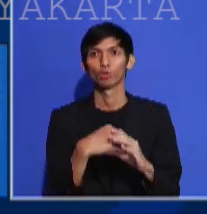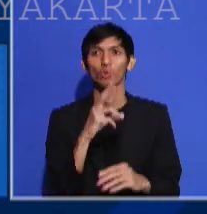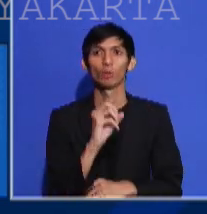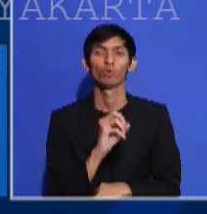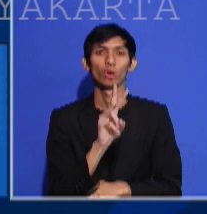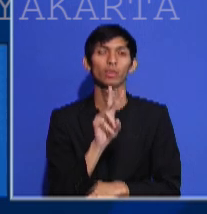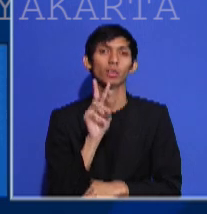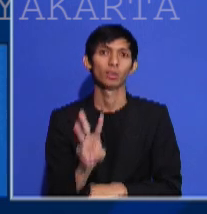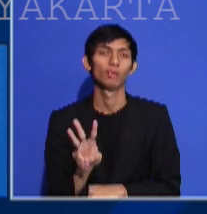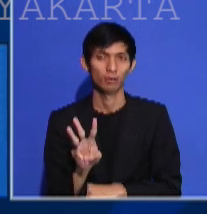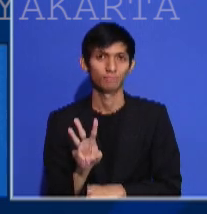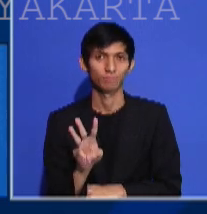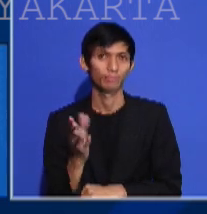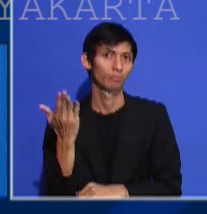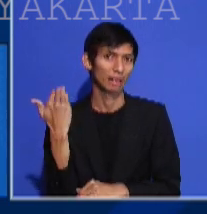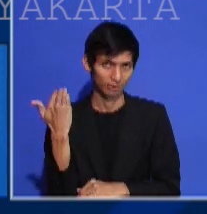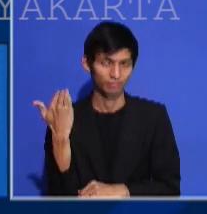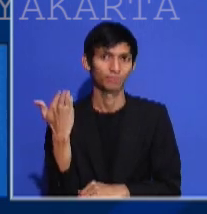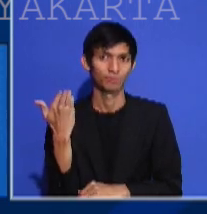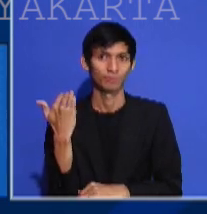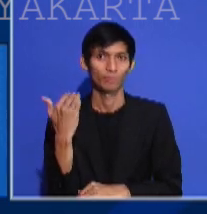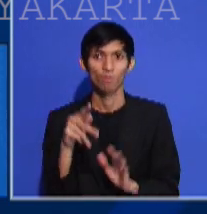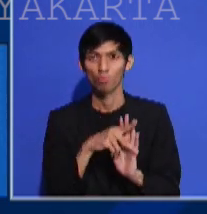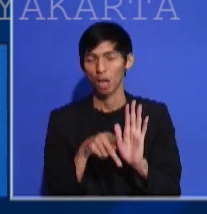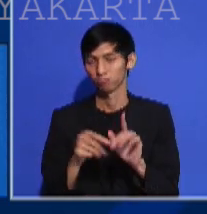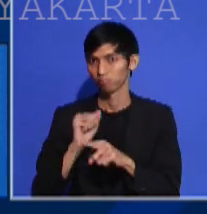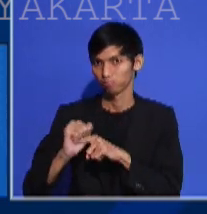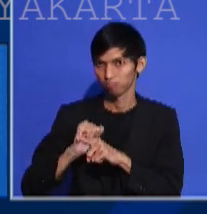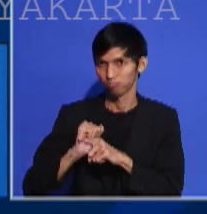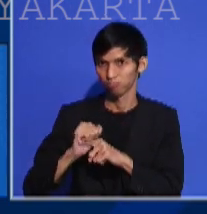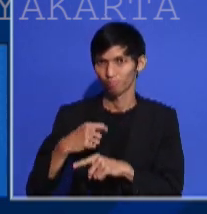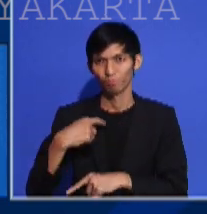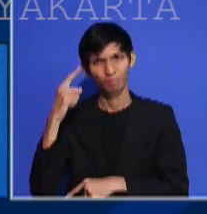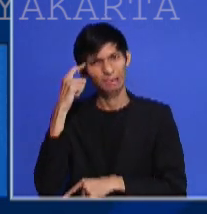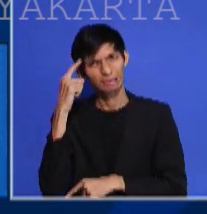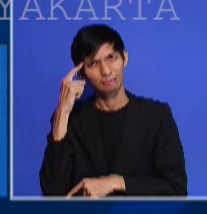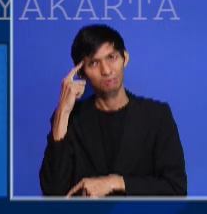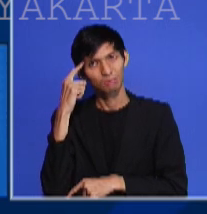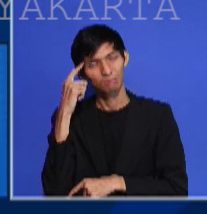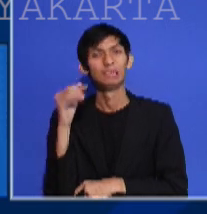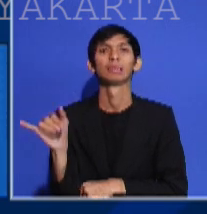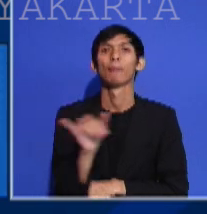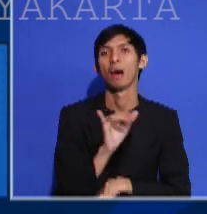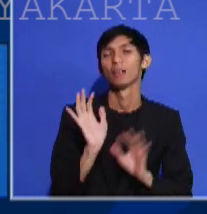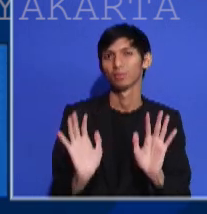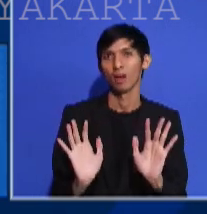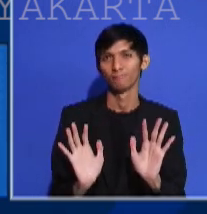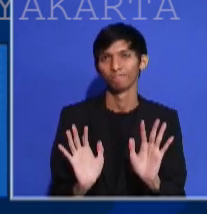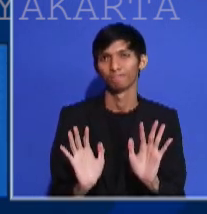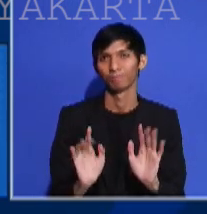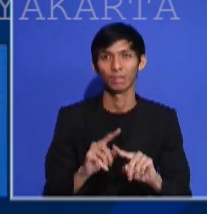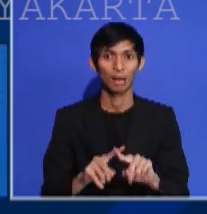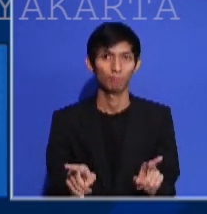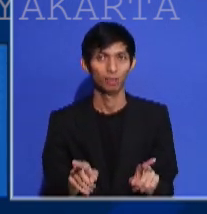kemarin dan untuk eh program latihan Menurut saya itu masih sama saja cuman saya lebih